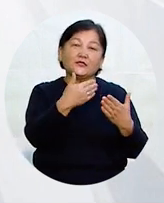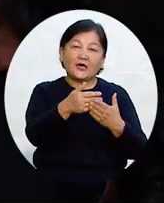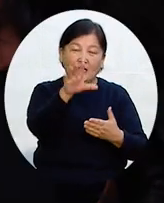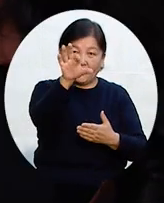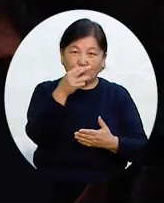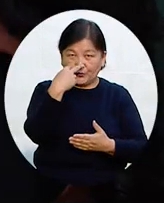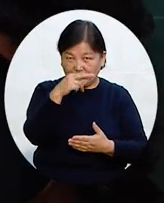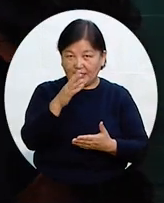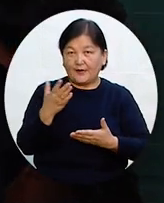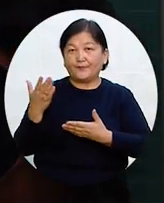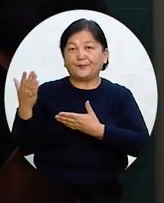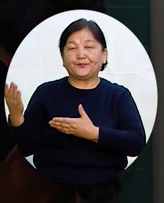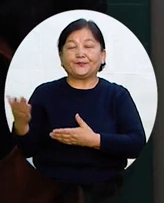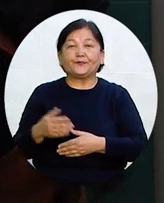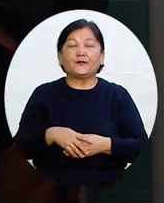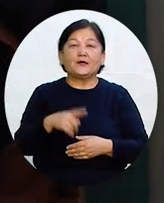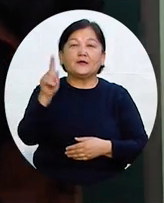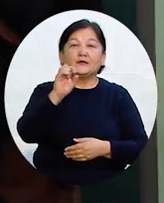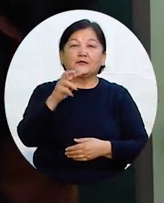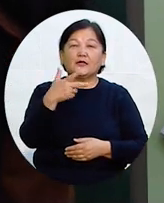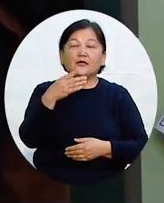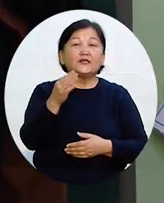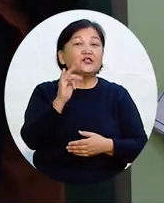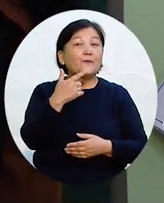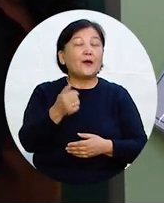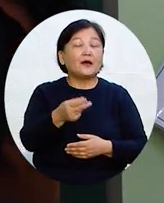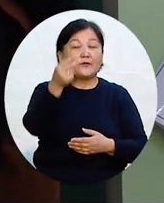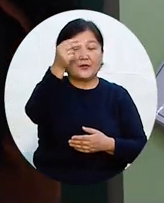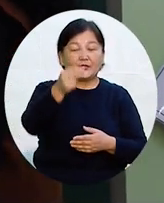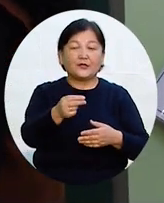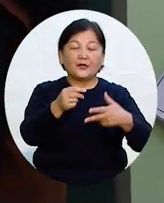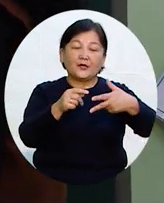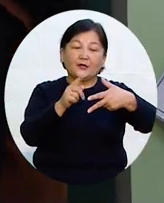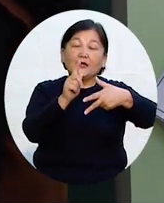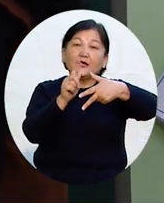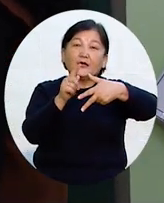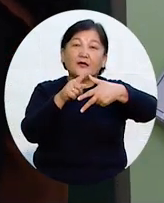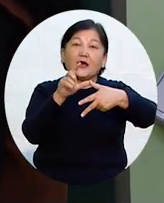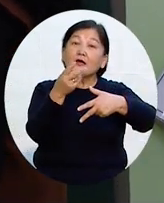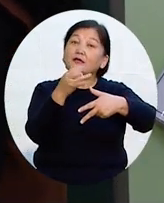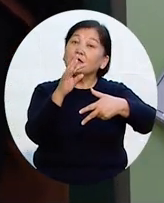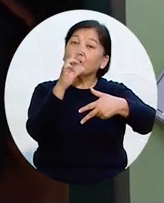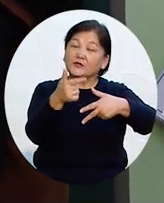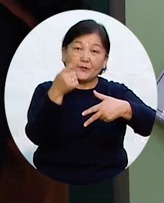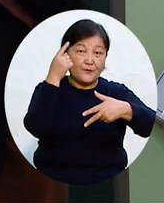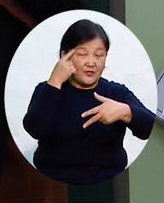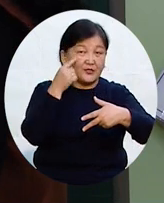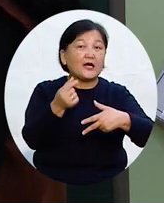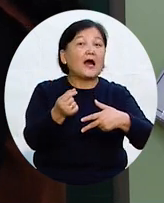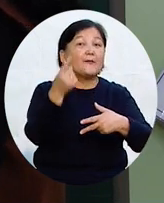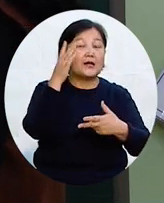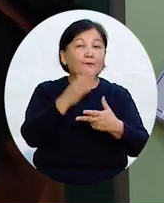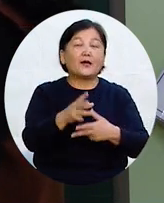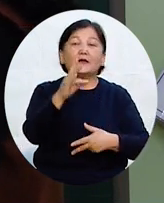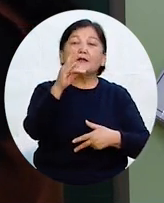За, залгаж байгаа нөхцөлийнхөө эхний үсгийг л мэддэг байхад энэ дүрм хамгийн амар. За, тэгвэл нэ